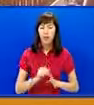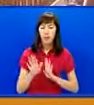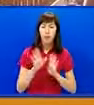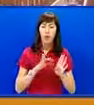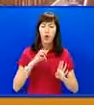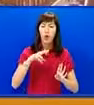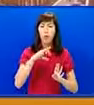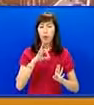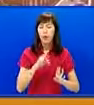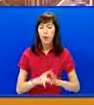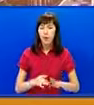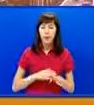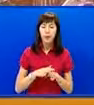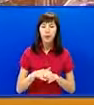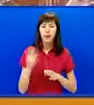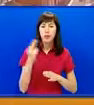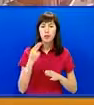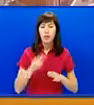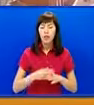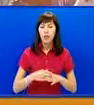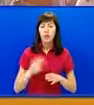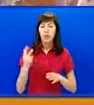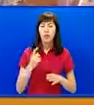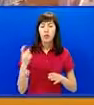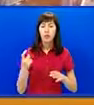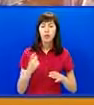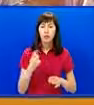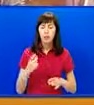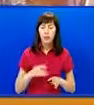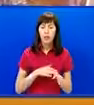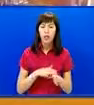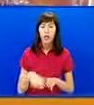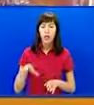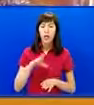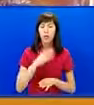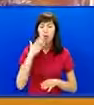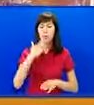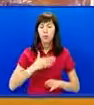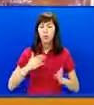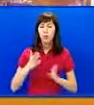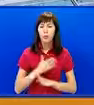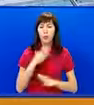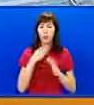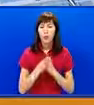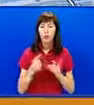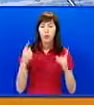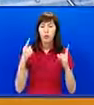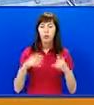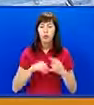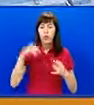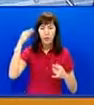театра оперы и балета прокатились по Астане на красном двухэтажном автобусе, исполняя всеми любимые песни своего великого